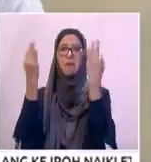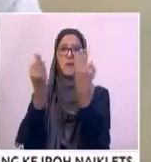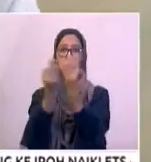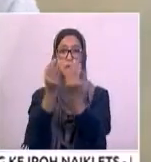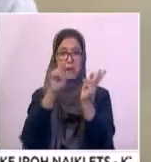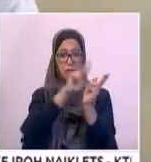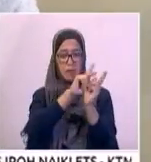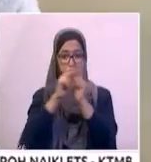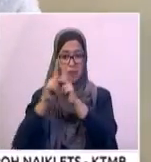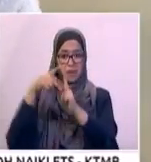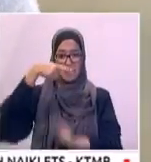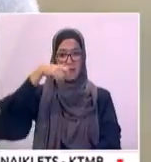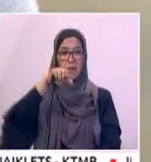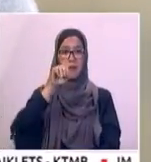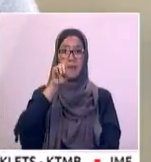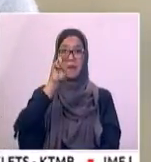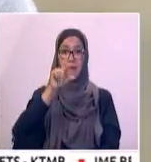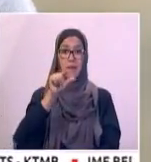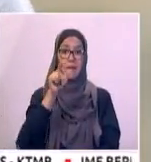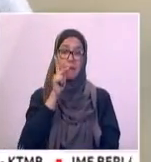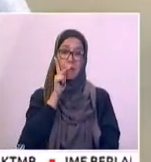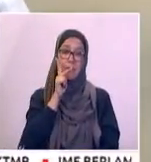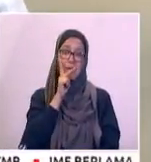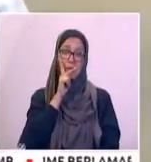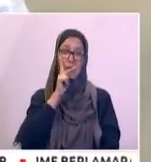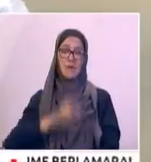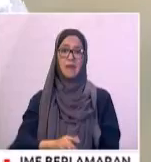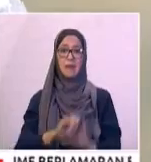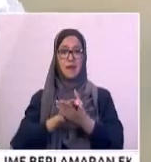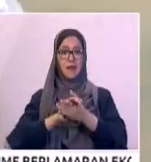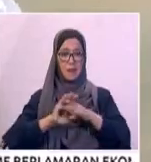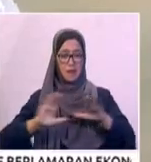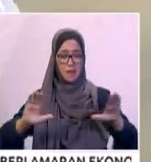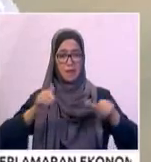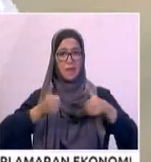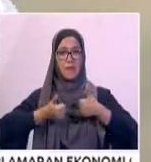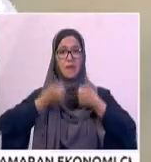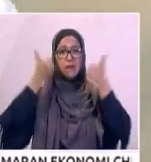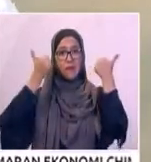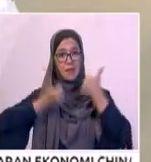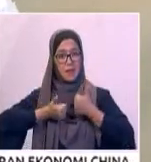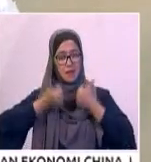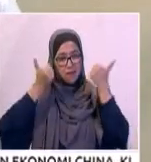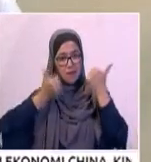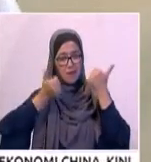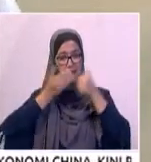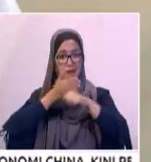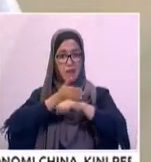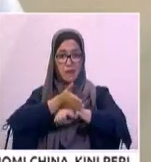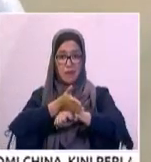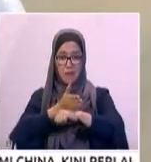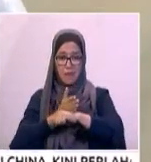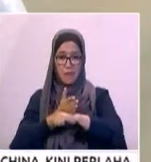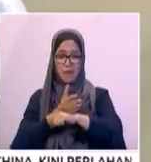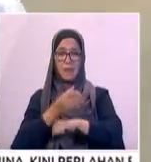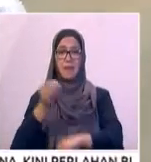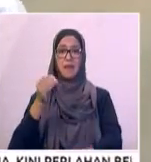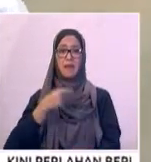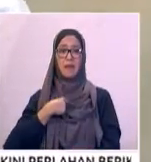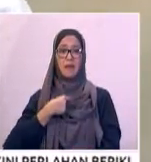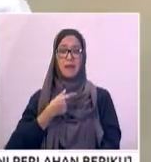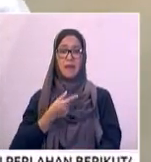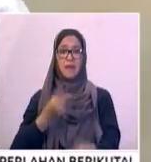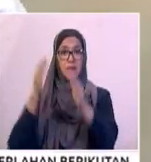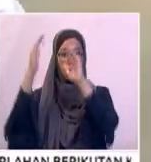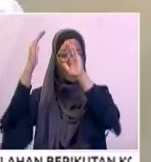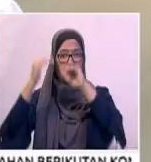di Pendang Kedah, selamat menyambut Hari Raya Aidil Adha. Moga ayahanda